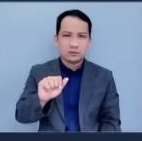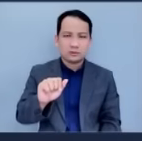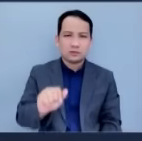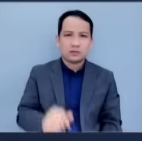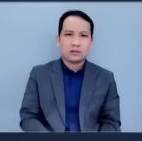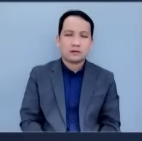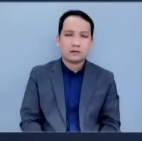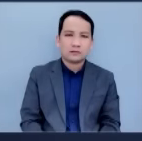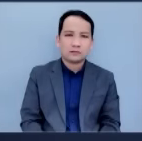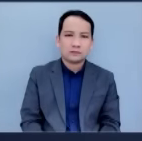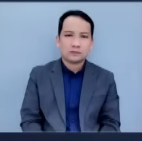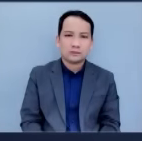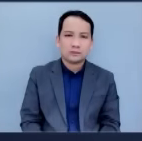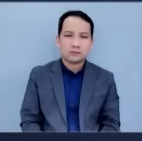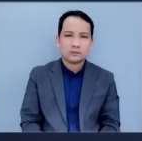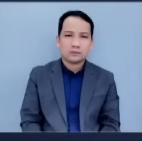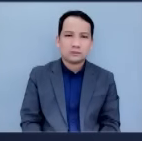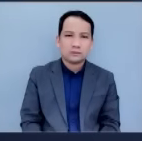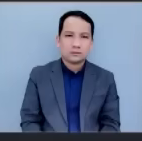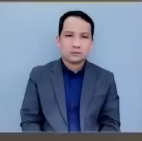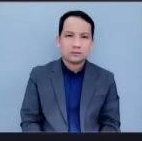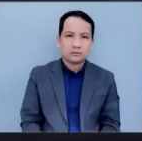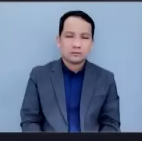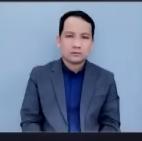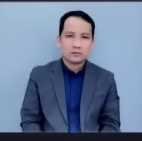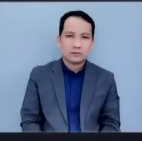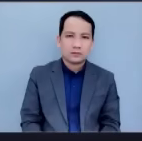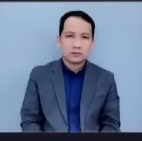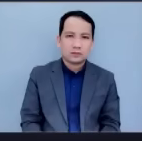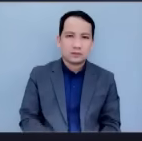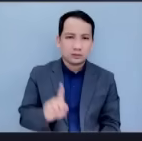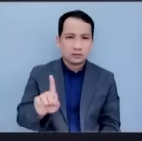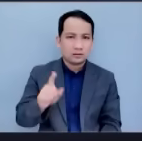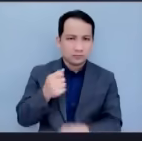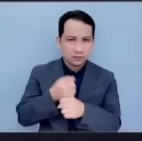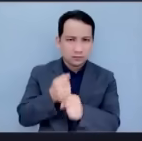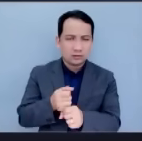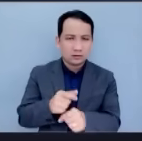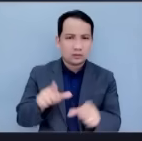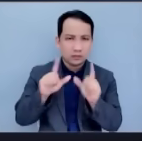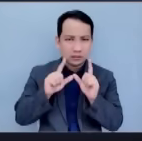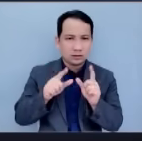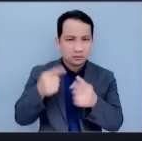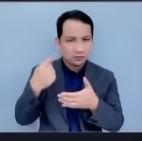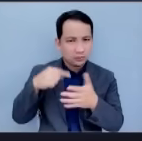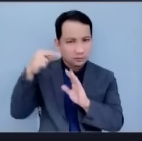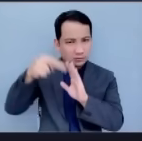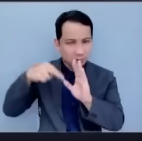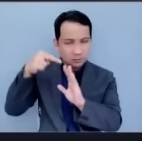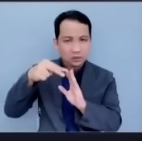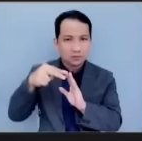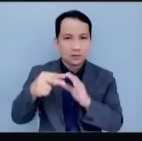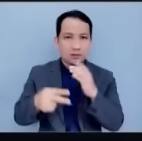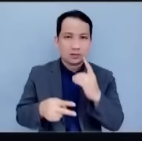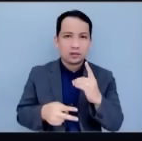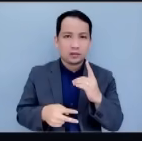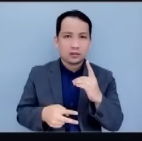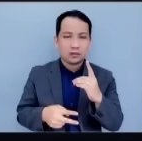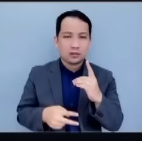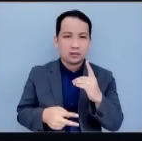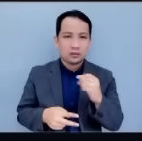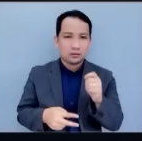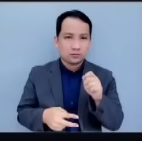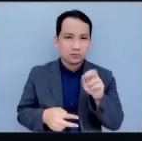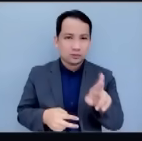yan. Saan ang paggawa ng plaka? Sa surveillance video na ito ng Department of Transportation, makikita